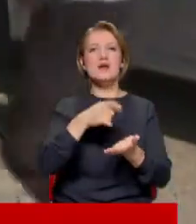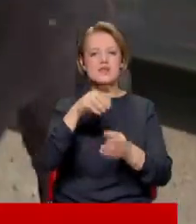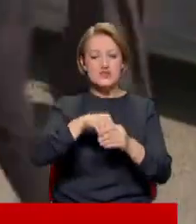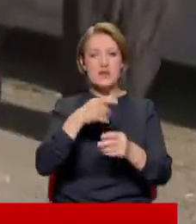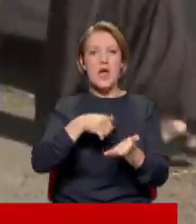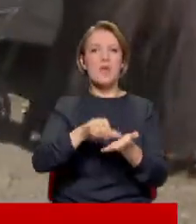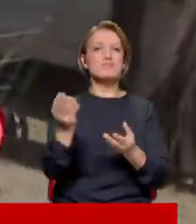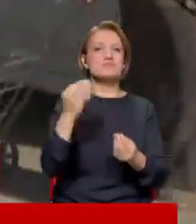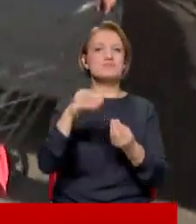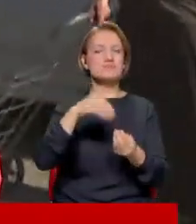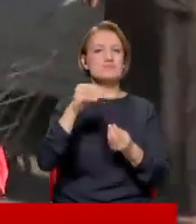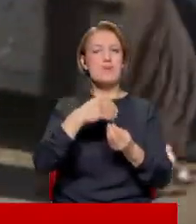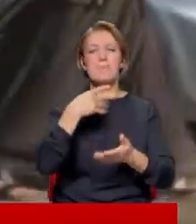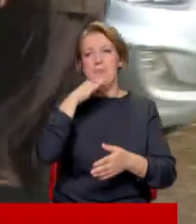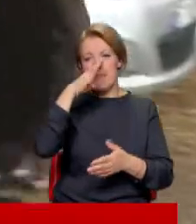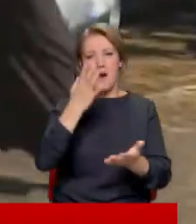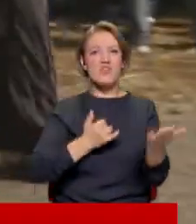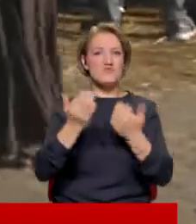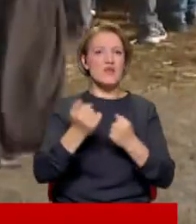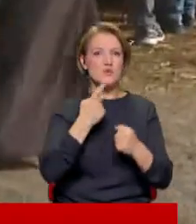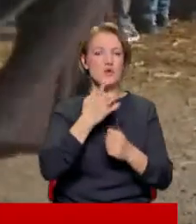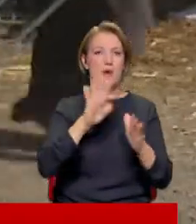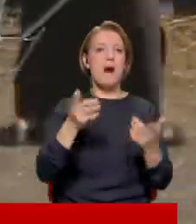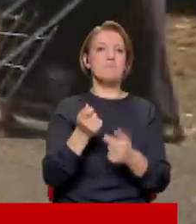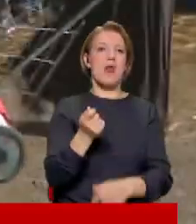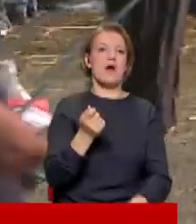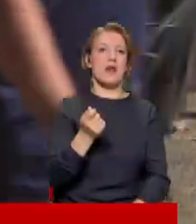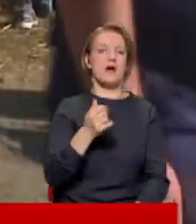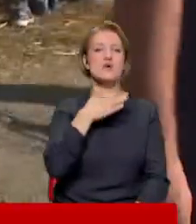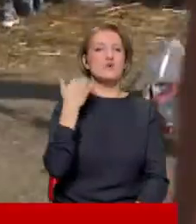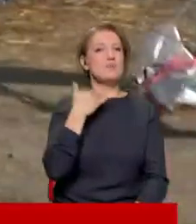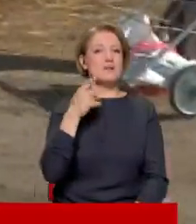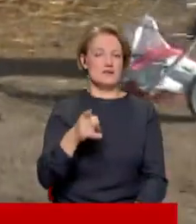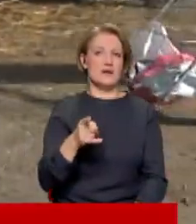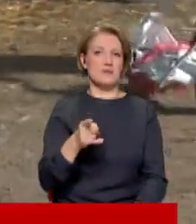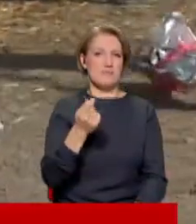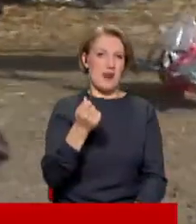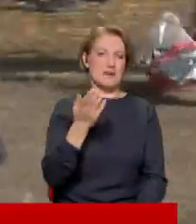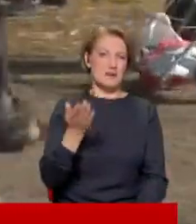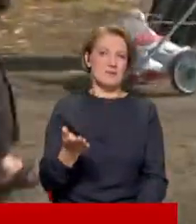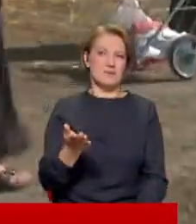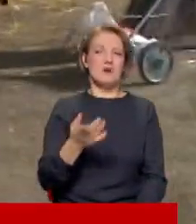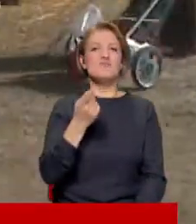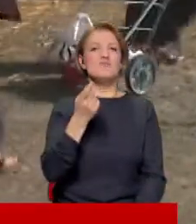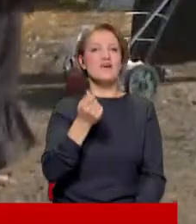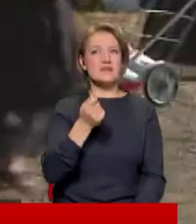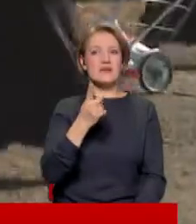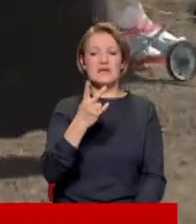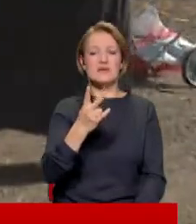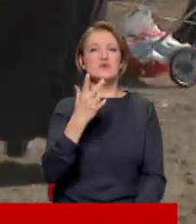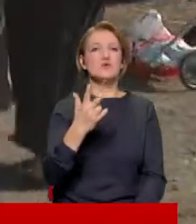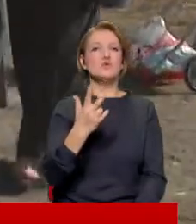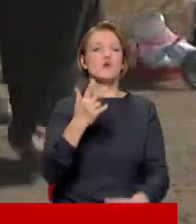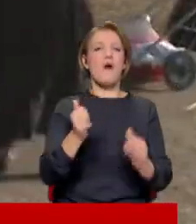Bayram sofraları, bayram alışverişleri diyoruz ama hepsi parayla. Kurbanlıklar da tabii ki parayla. Fiyatlar